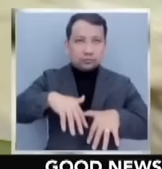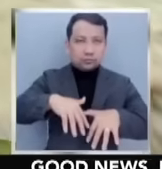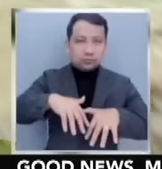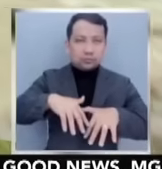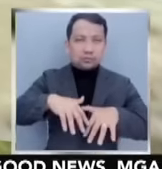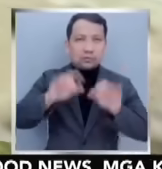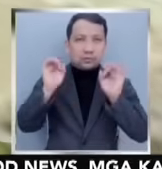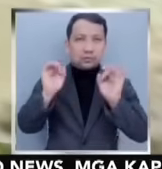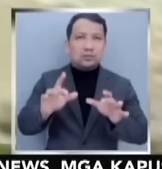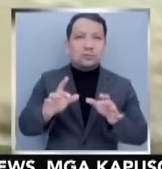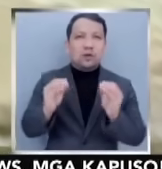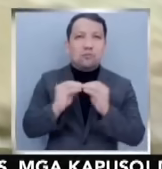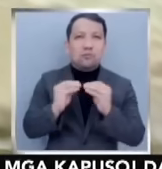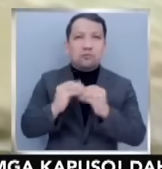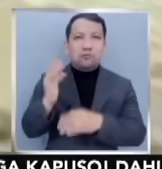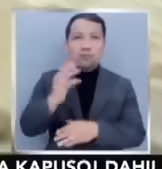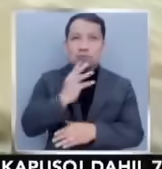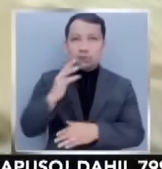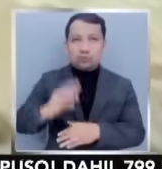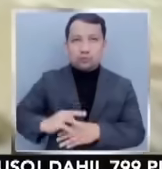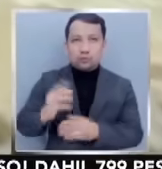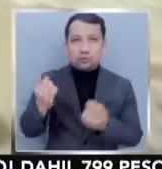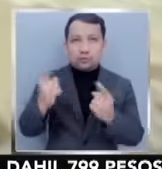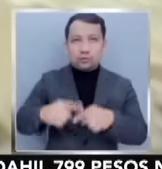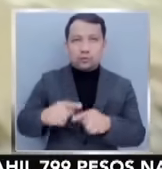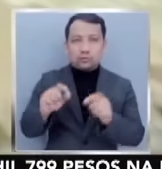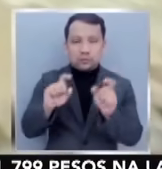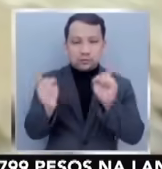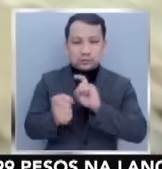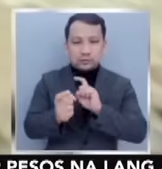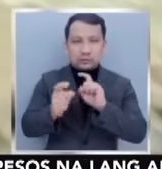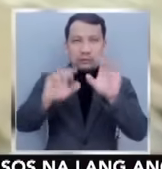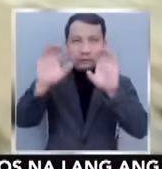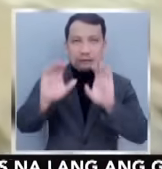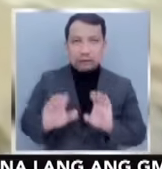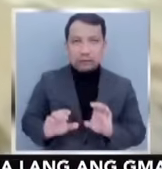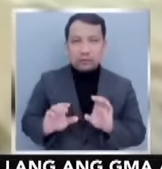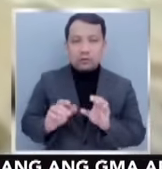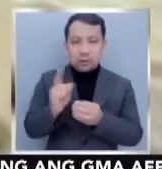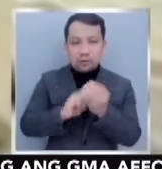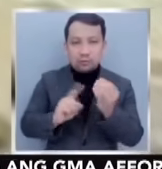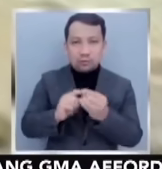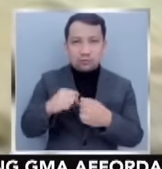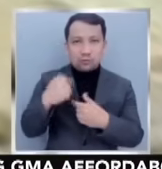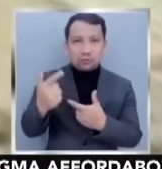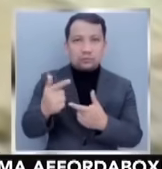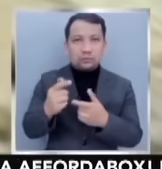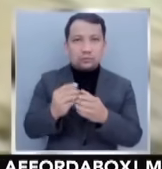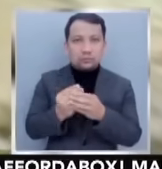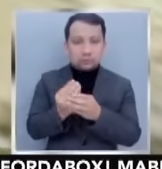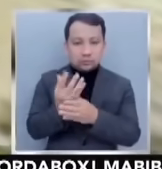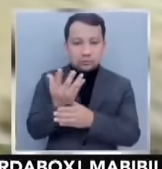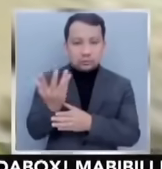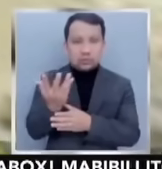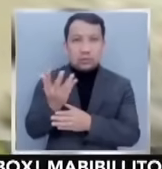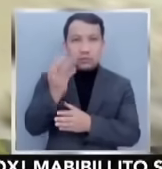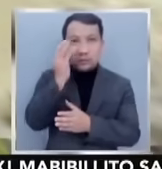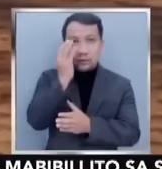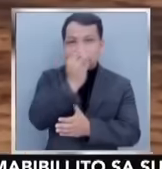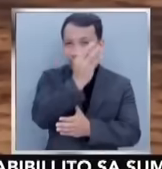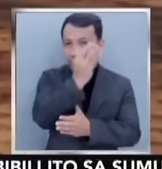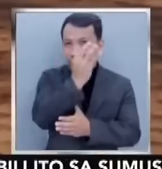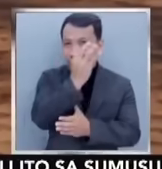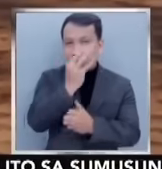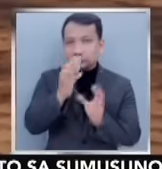Pero lalala pa lalo yan dahil sa nagbabagong klima na nakaapekto na rin sa pamumukadkad ng kanilang flower industry.